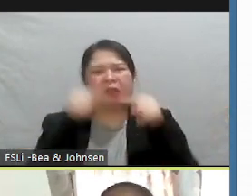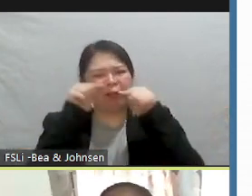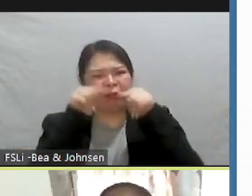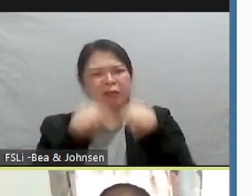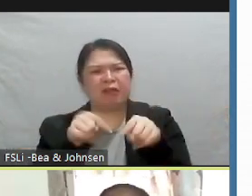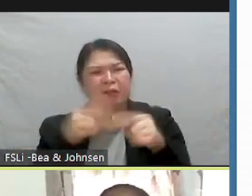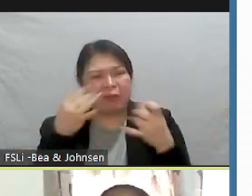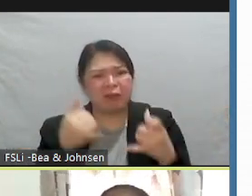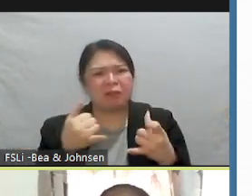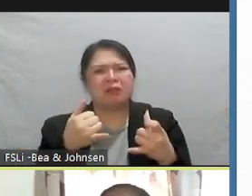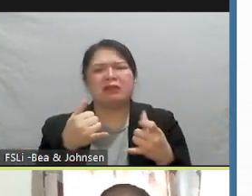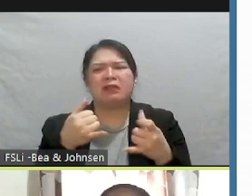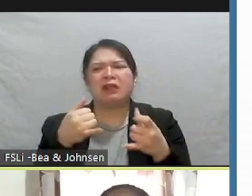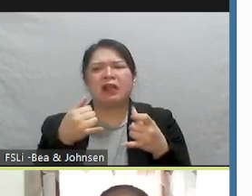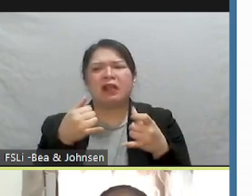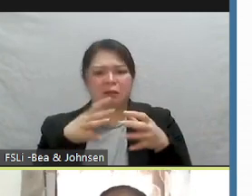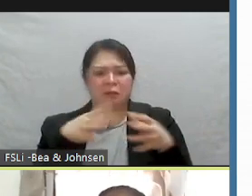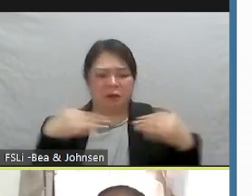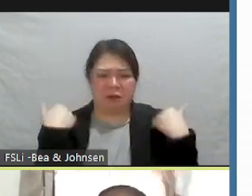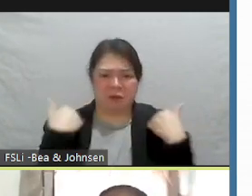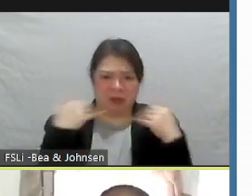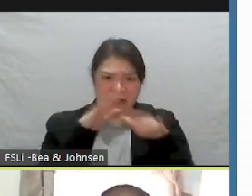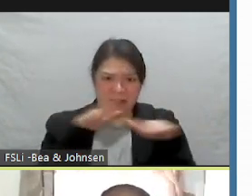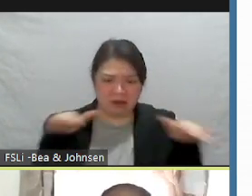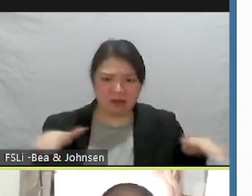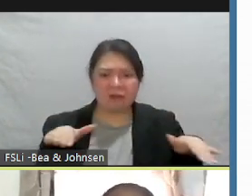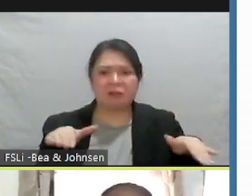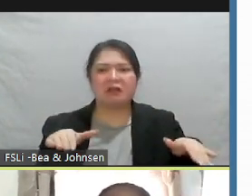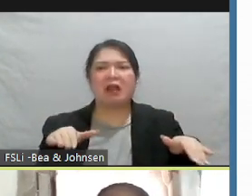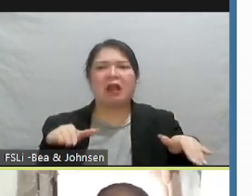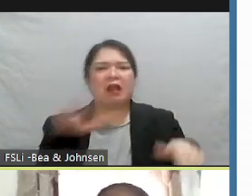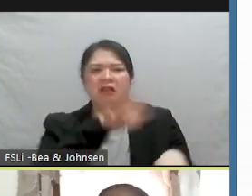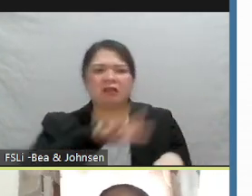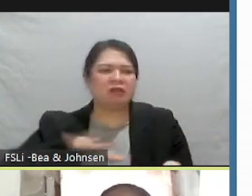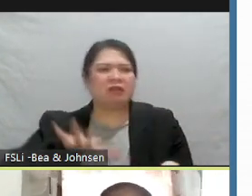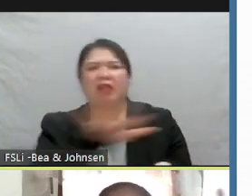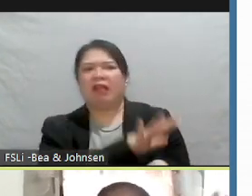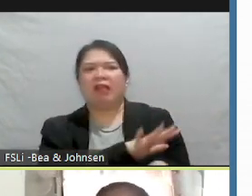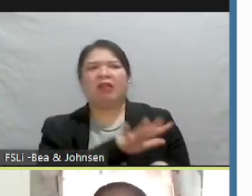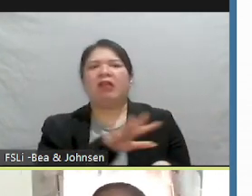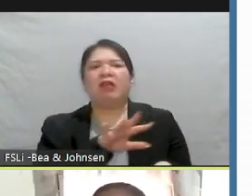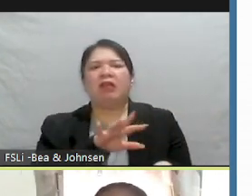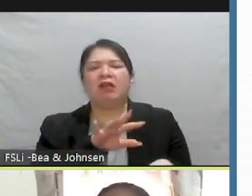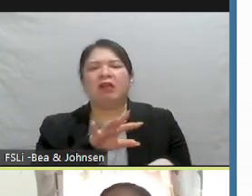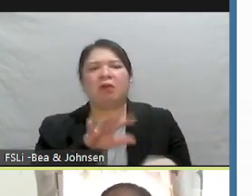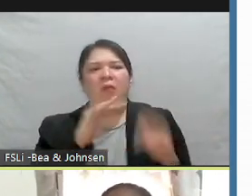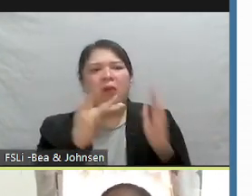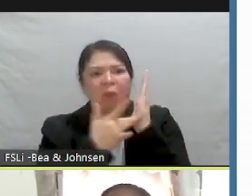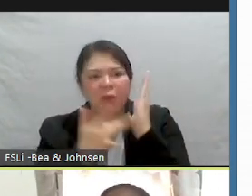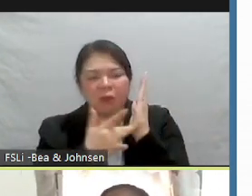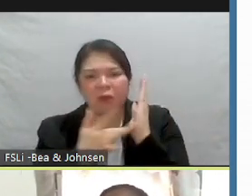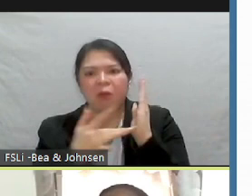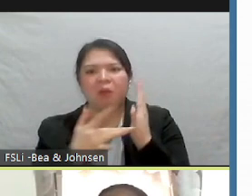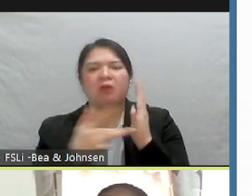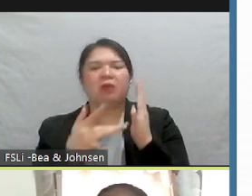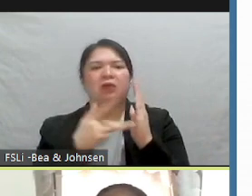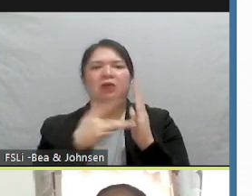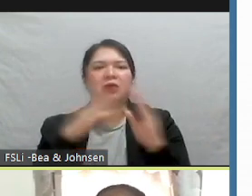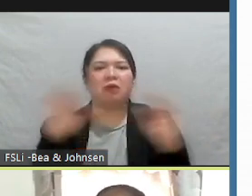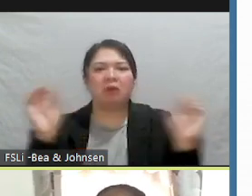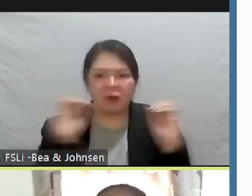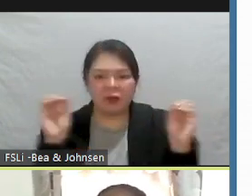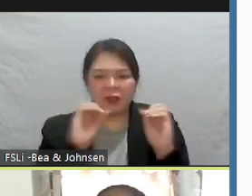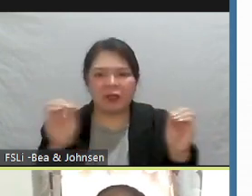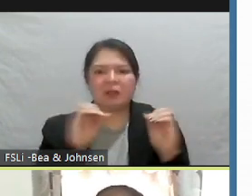mga katutubong bata, pupunta po kayo sa remote area kung saan walang teknolohiyang ginagamit at ang